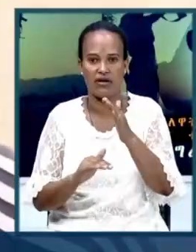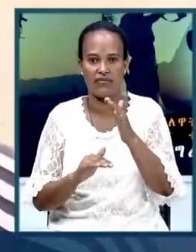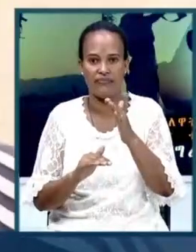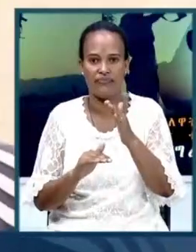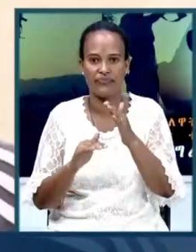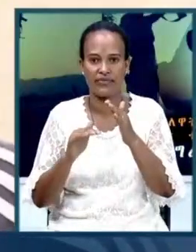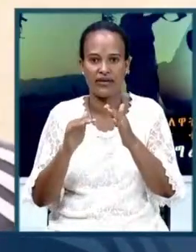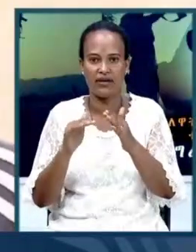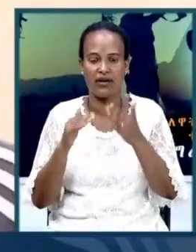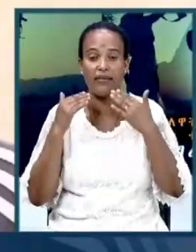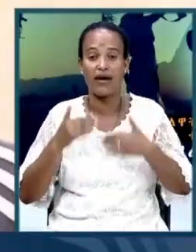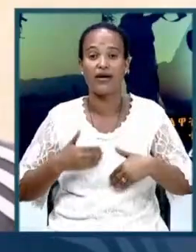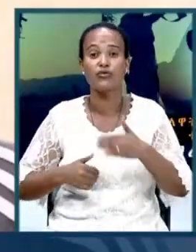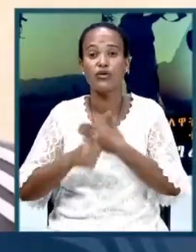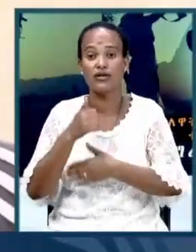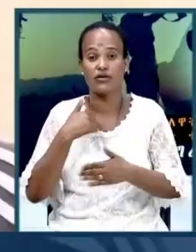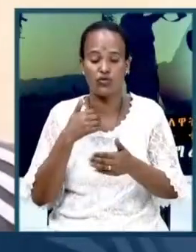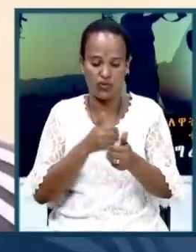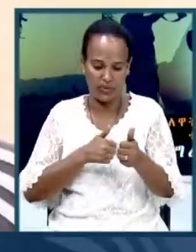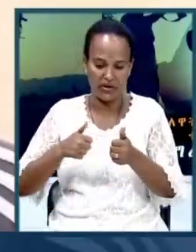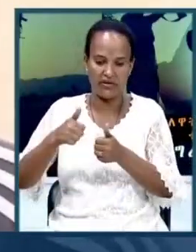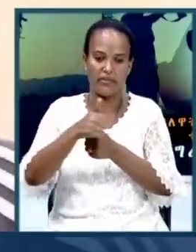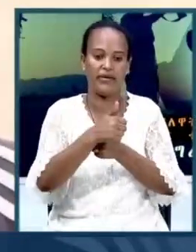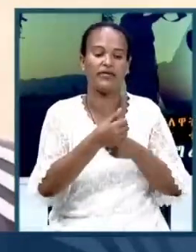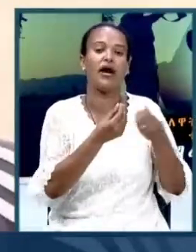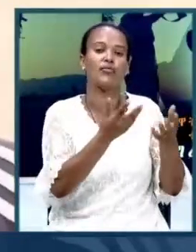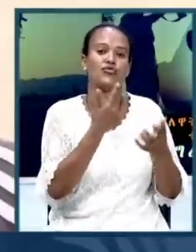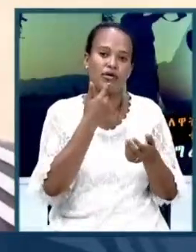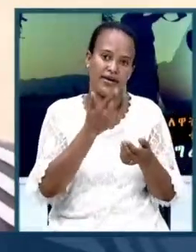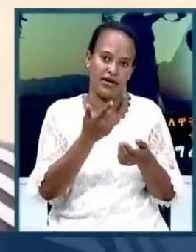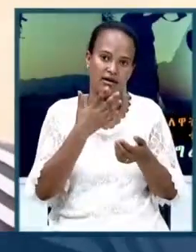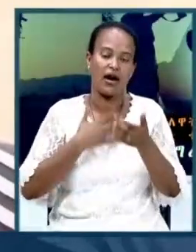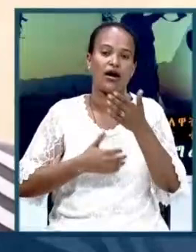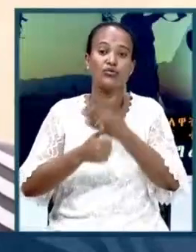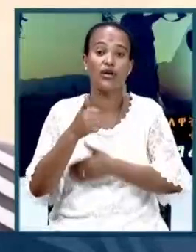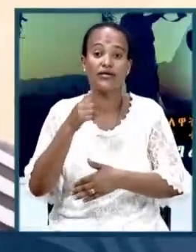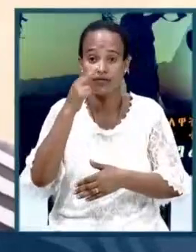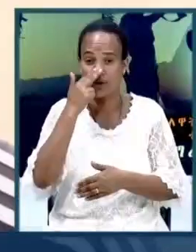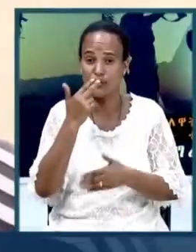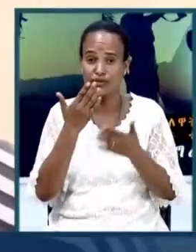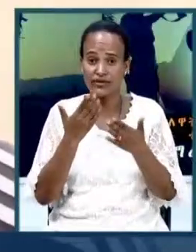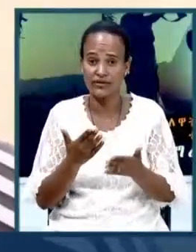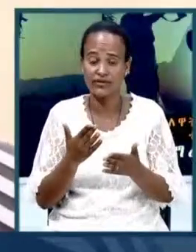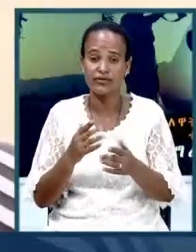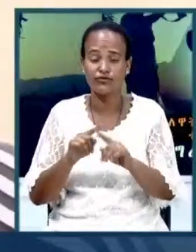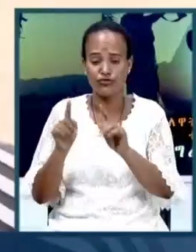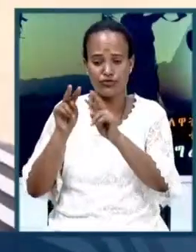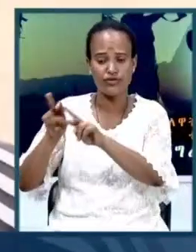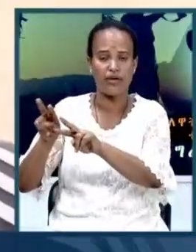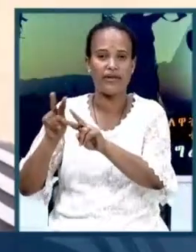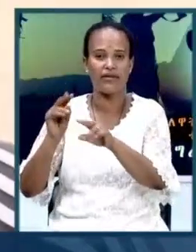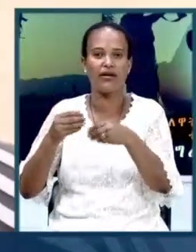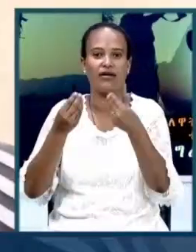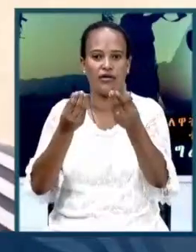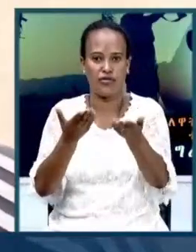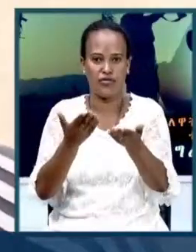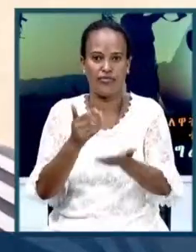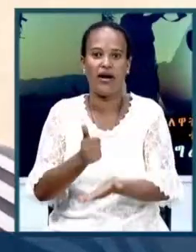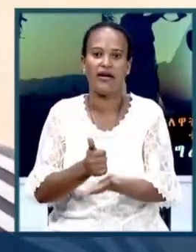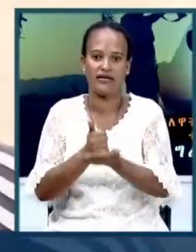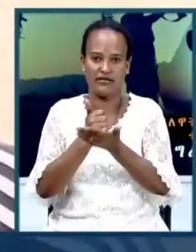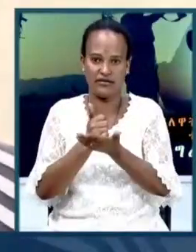ኣብ ኣካላዊ ጉድኣት ዘለዎም ቀዳምነት ሃው እናበልና ንኣካል ጉድኣት ህፃውንትን ብፍሉይ ጠመተ ገይርኹም ያው